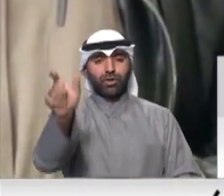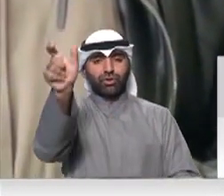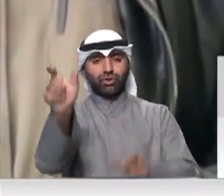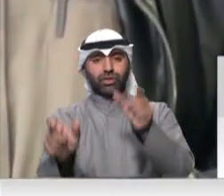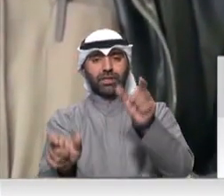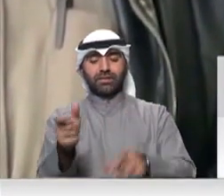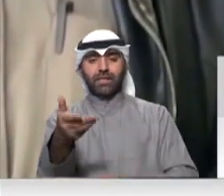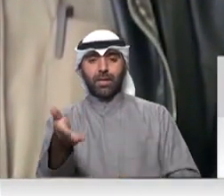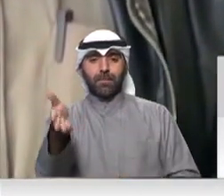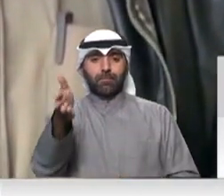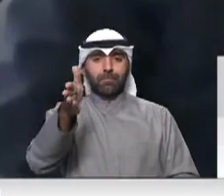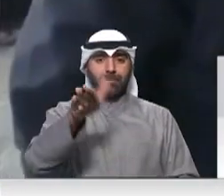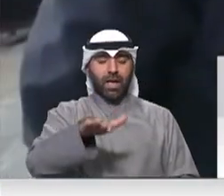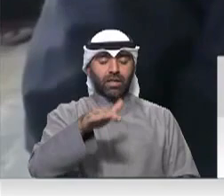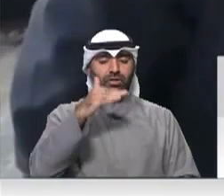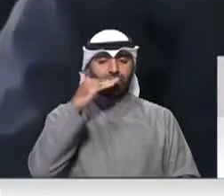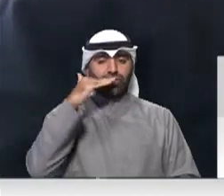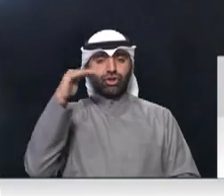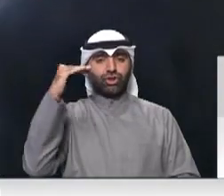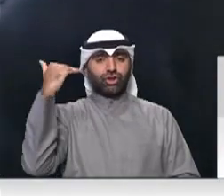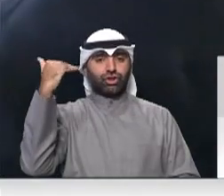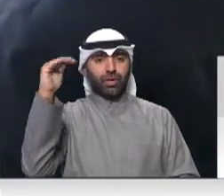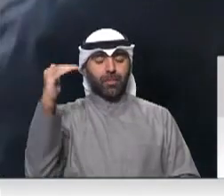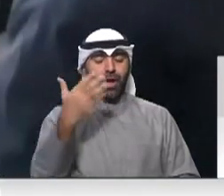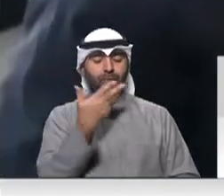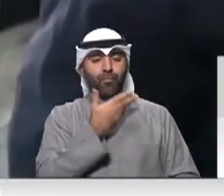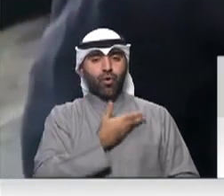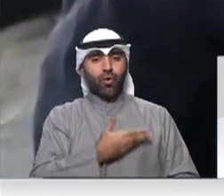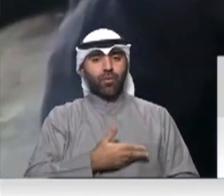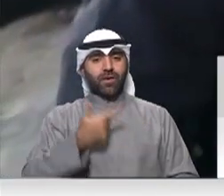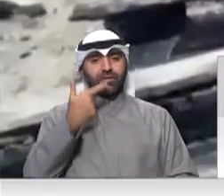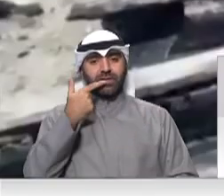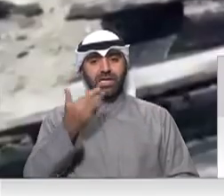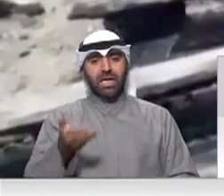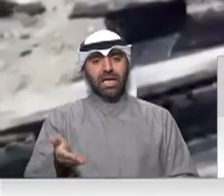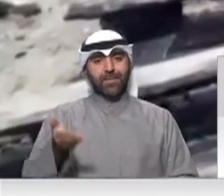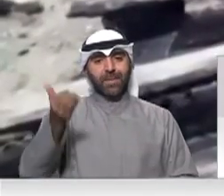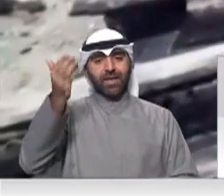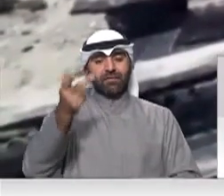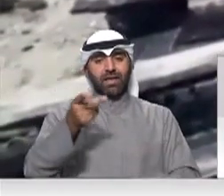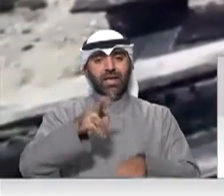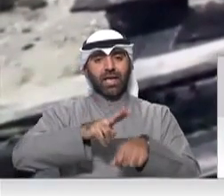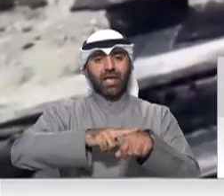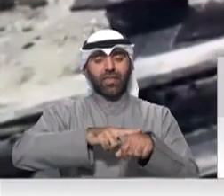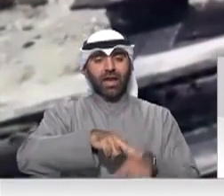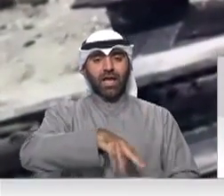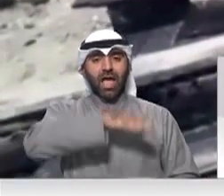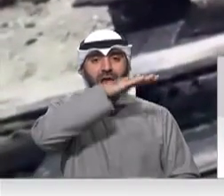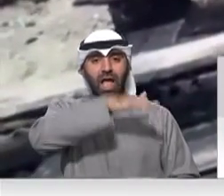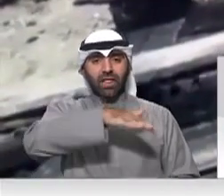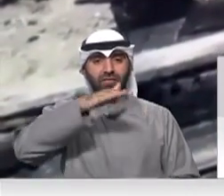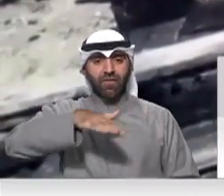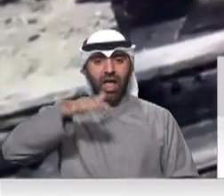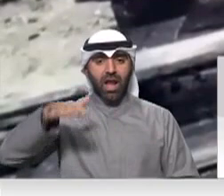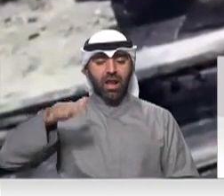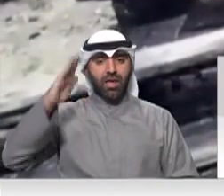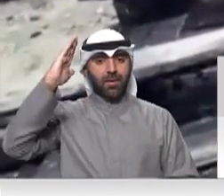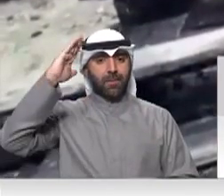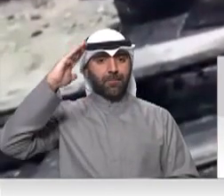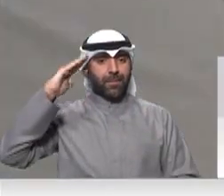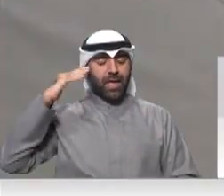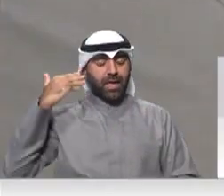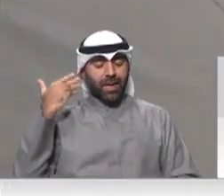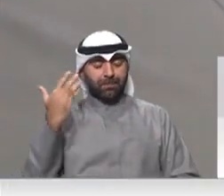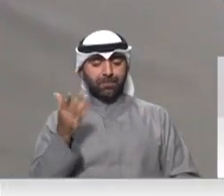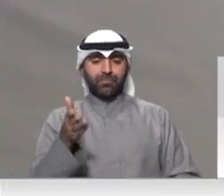الاباده الجماعيه اذ لا يزال الاف الشهداء والجرحى تحت الانقاض نتيجه القصف المستمر وخطوره